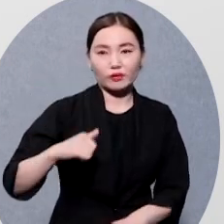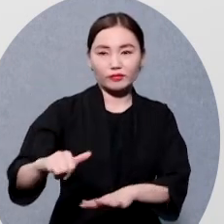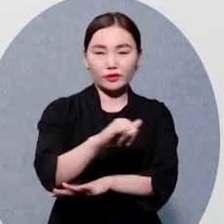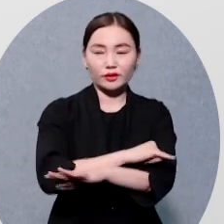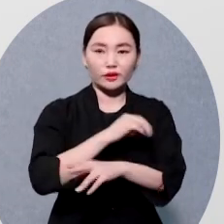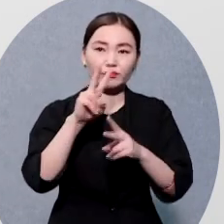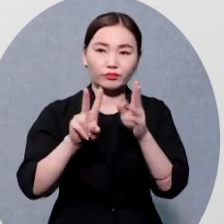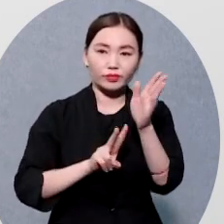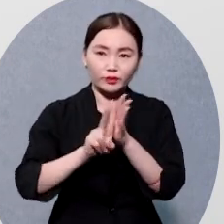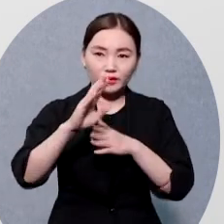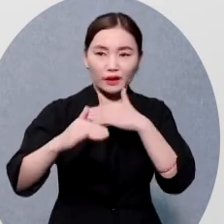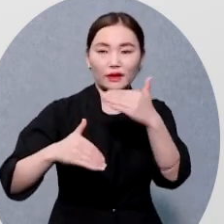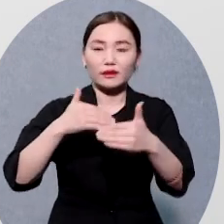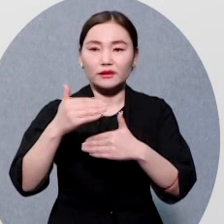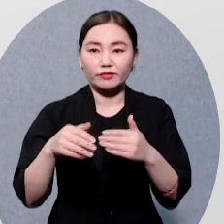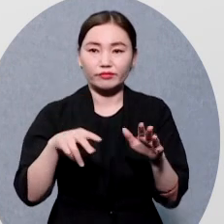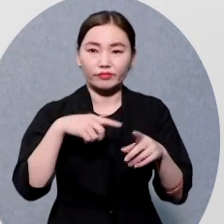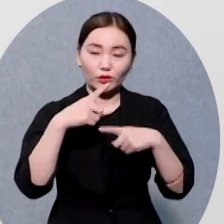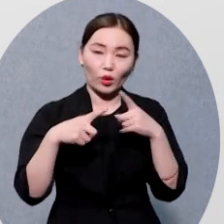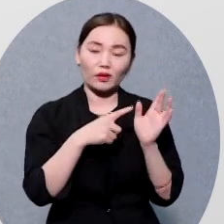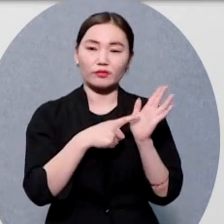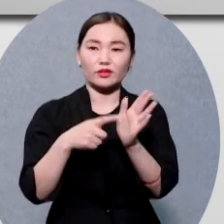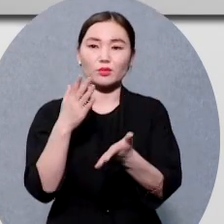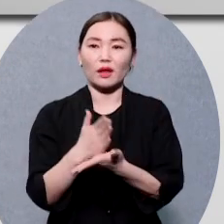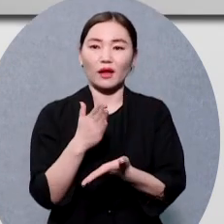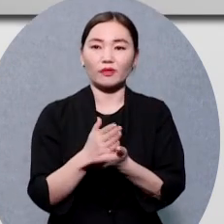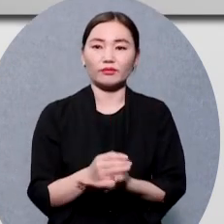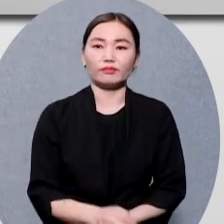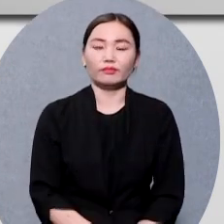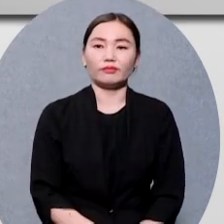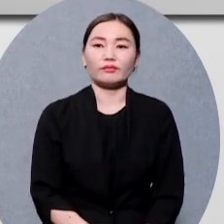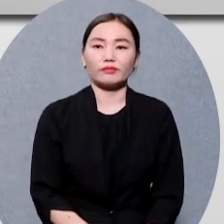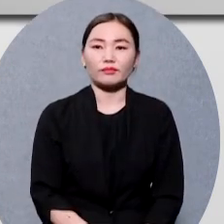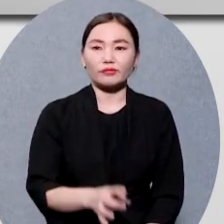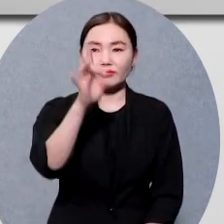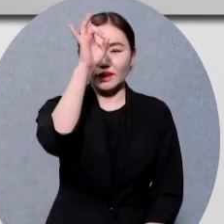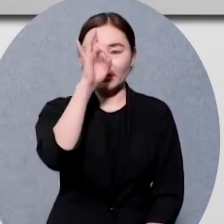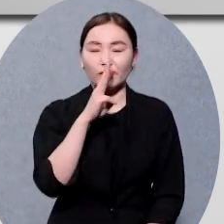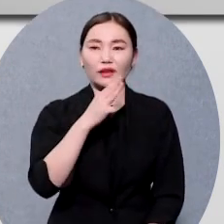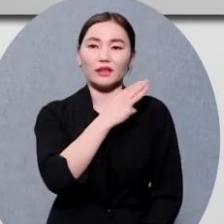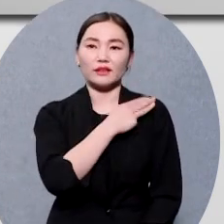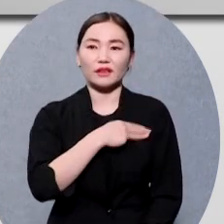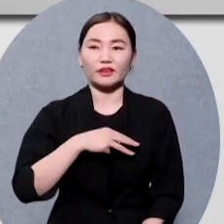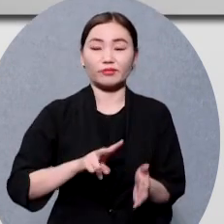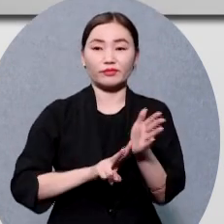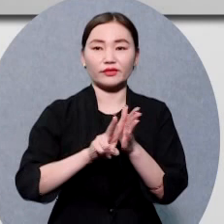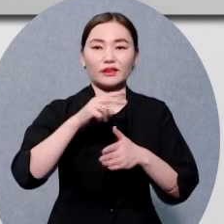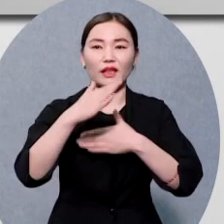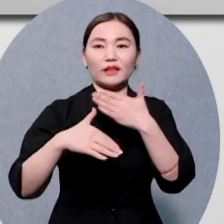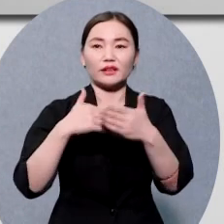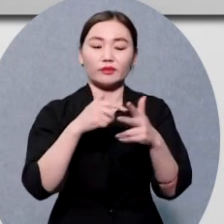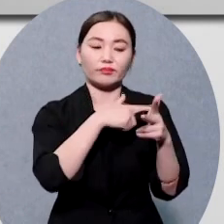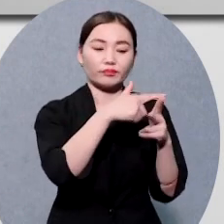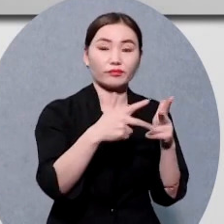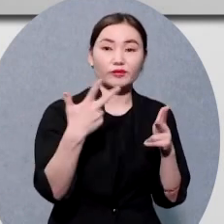тухайг харуулж байна. Тэгэхээр энэ 3 орн бол бурхны шашнаар одоо бурхны шашин төвөнд дэлгэрсэн одоо ийм одоо 3 орн